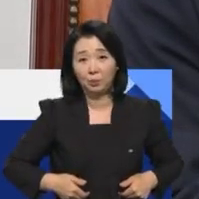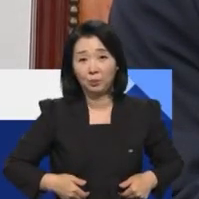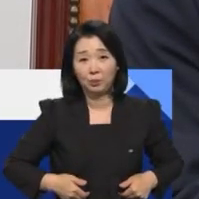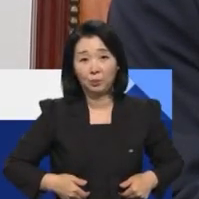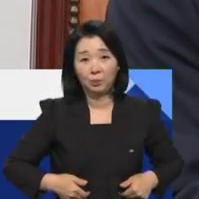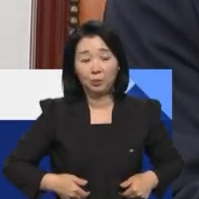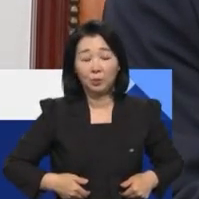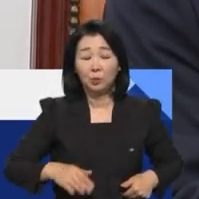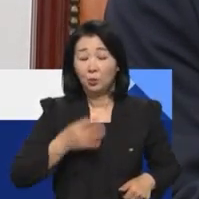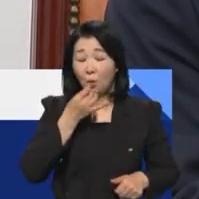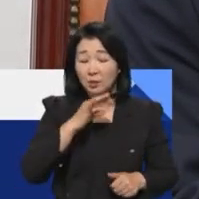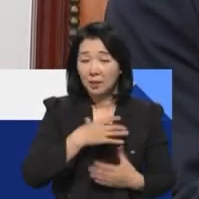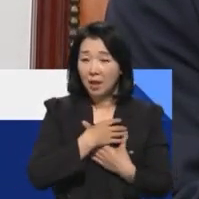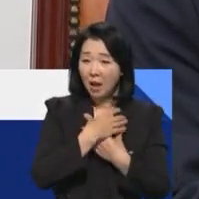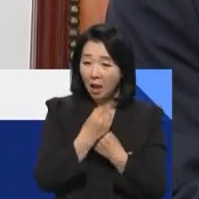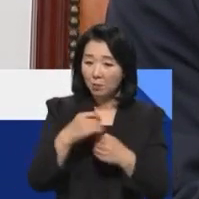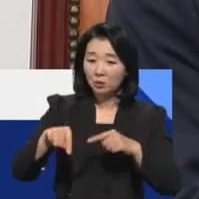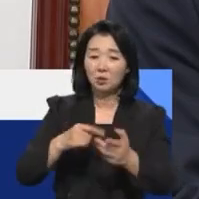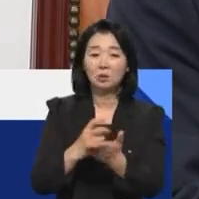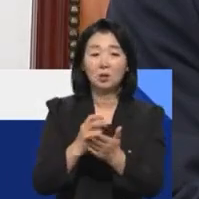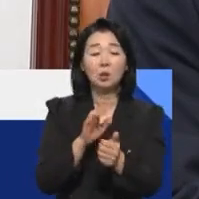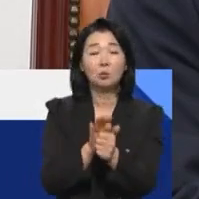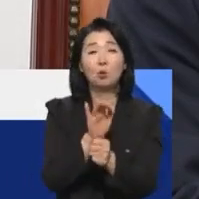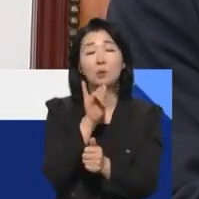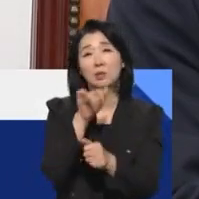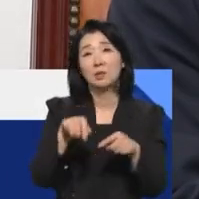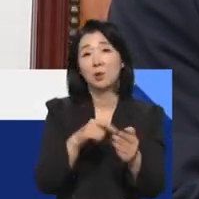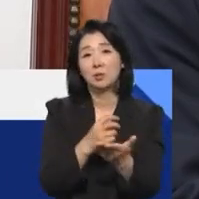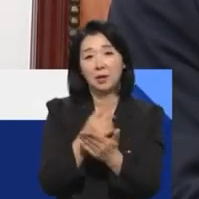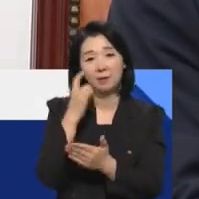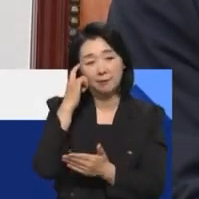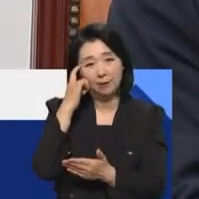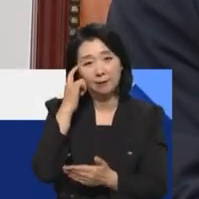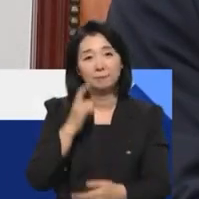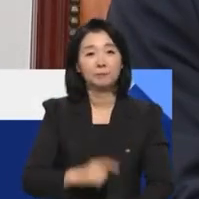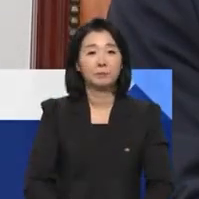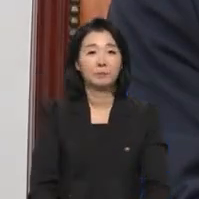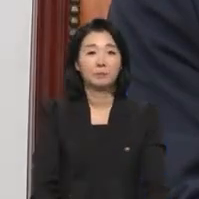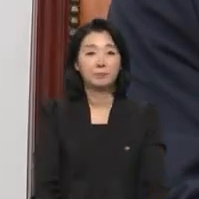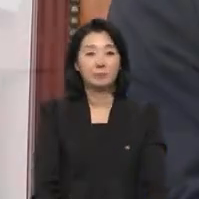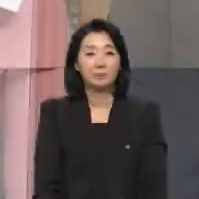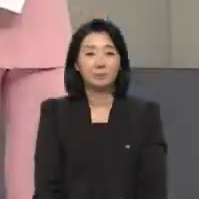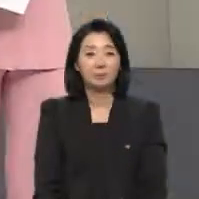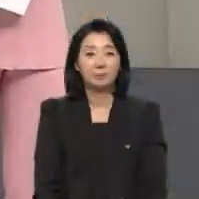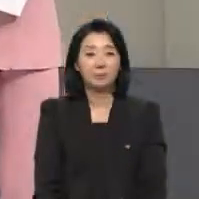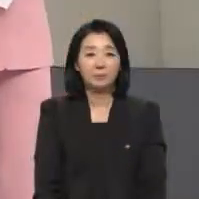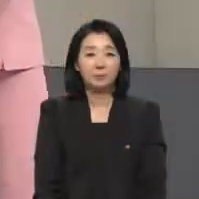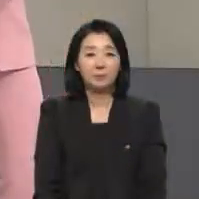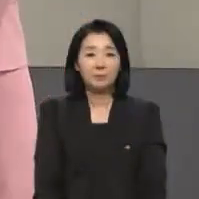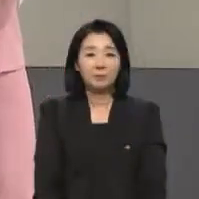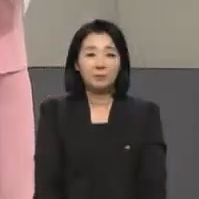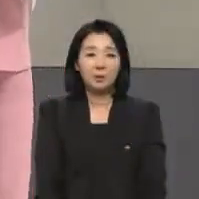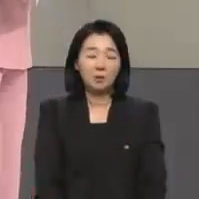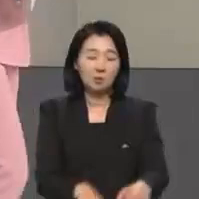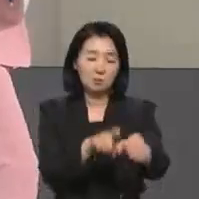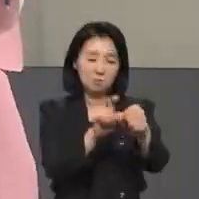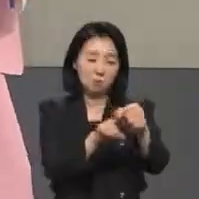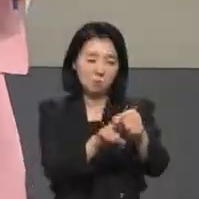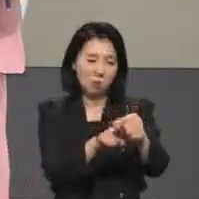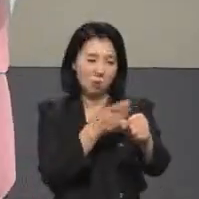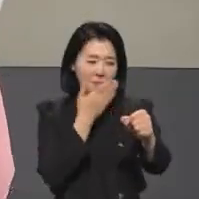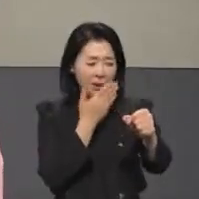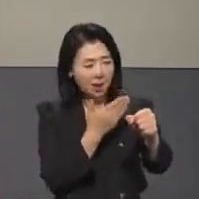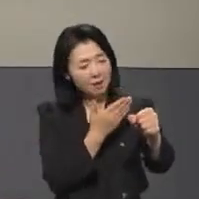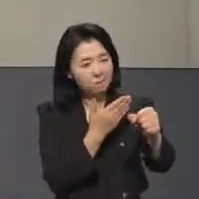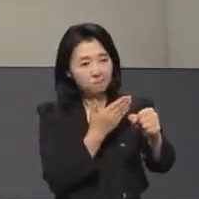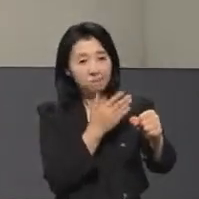소위 식량 안보 정책에도 도움이 될 수 있는 정책이라고 저희는 굳게 믿고 있습니다. 하지만 목표를 달성할 수